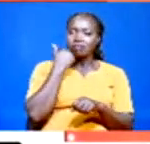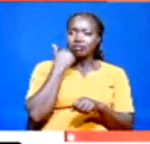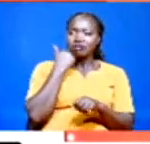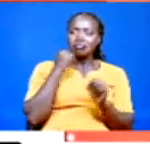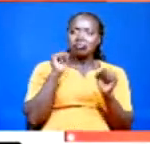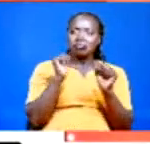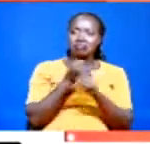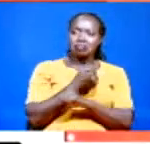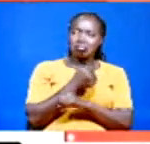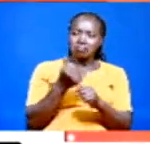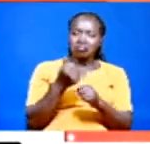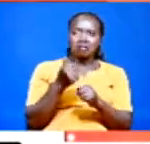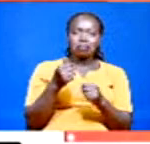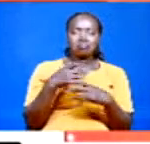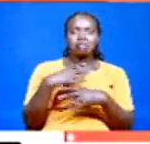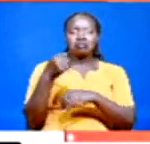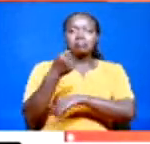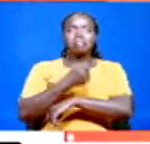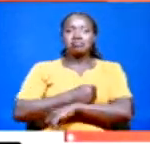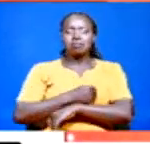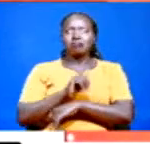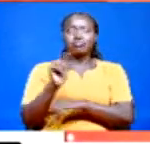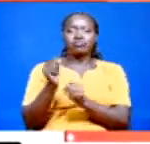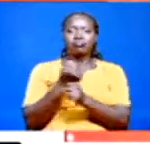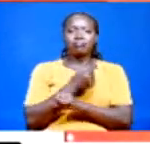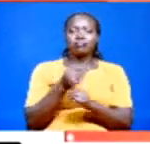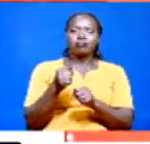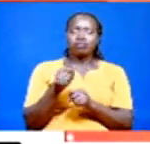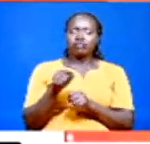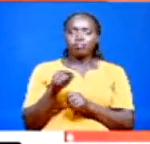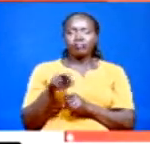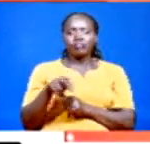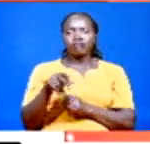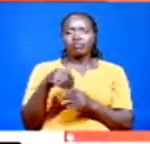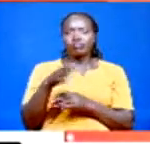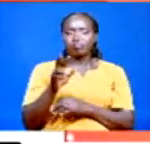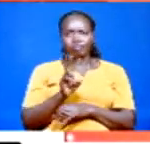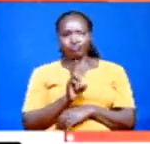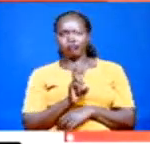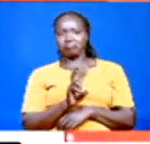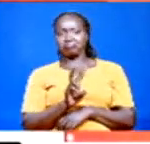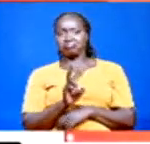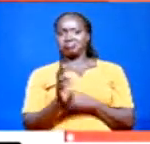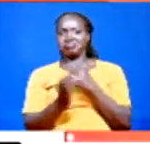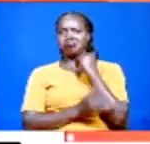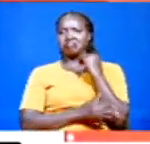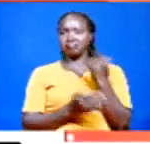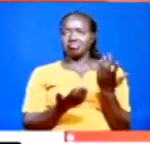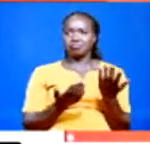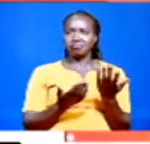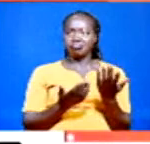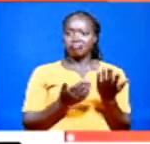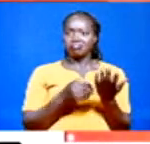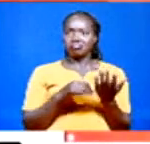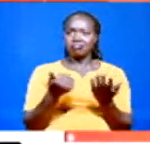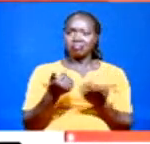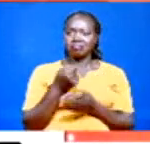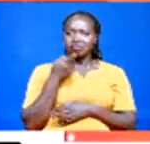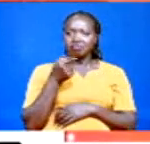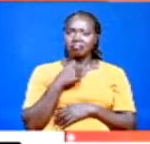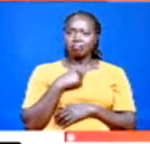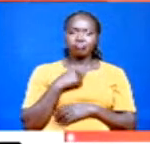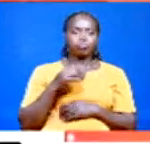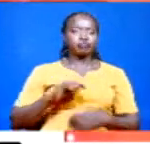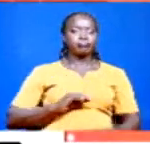walk outside because people are bullying at me, looking at me very bad. Other one were telling me that I'm